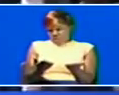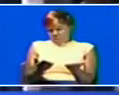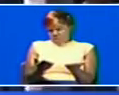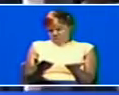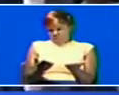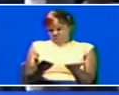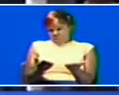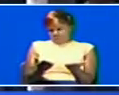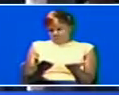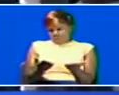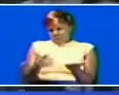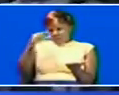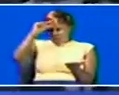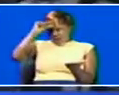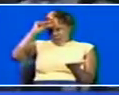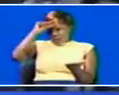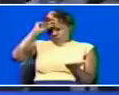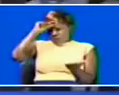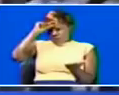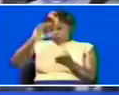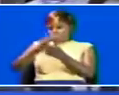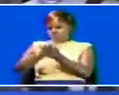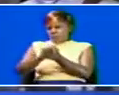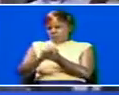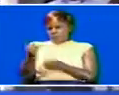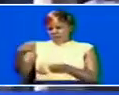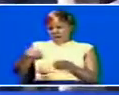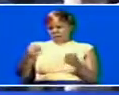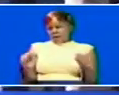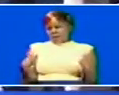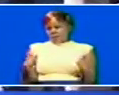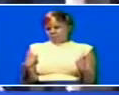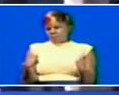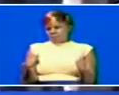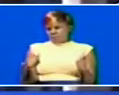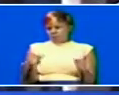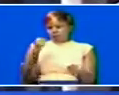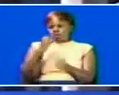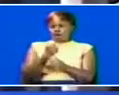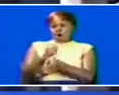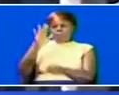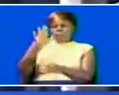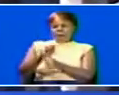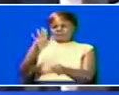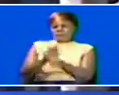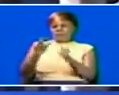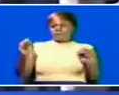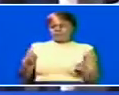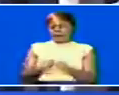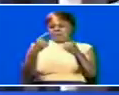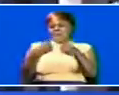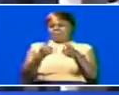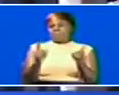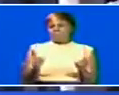kama serikali ya Jubilee haijafika, na mimi najua imefika, kazi mingi imefanyika pale,